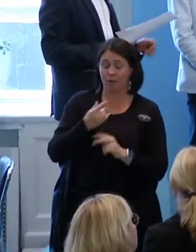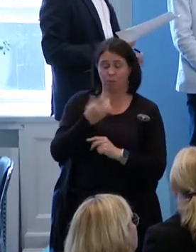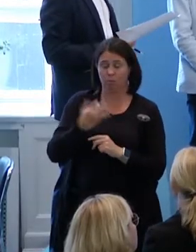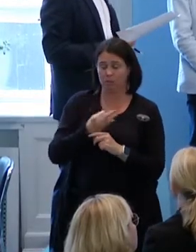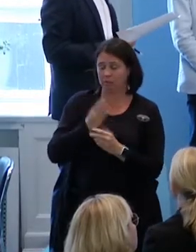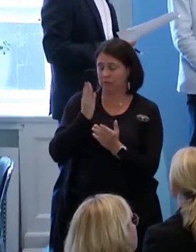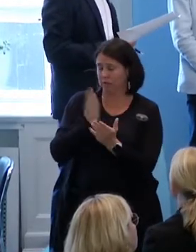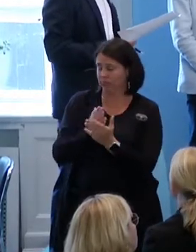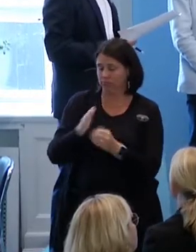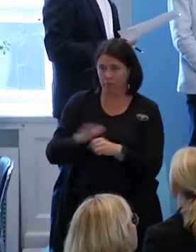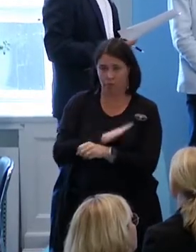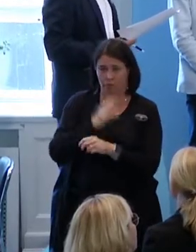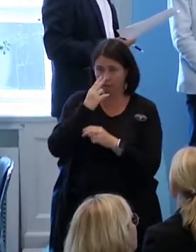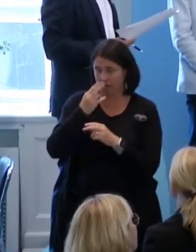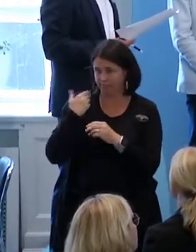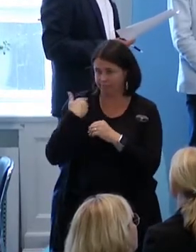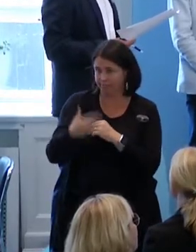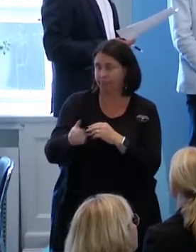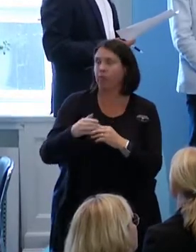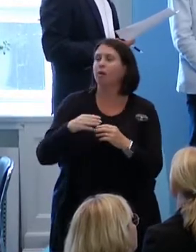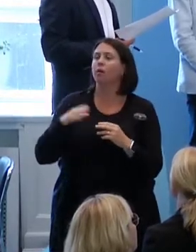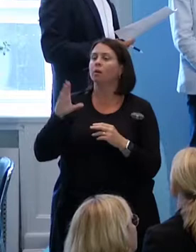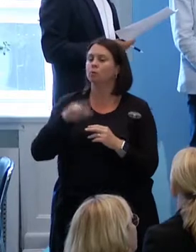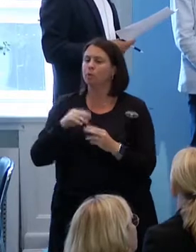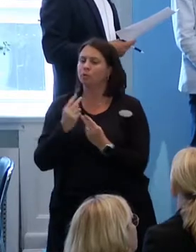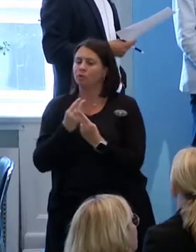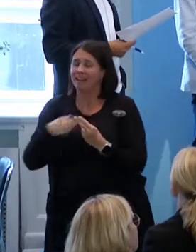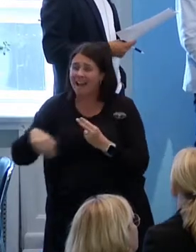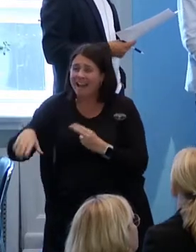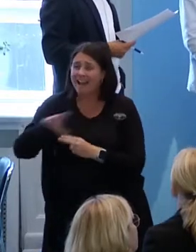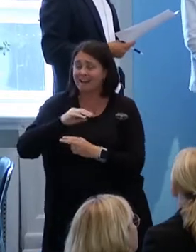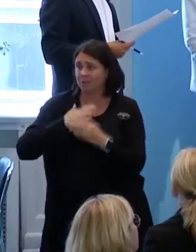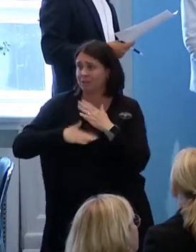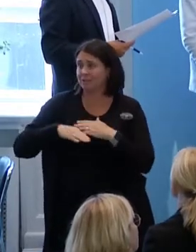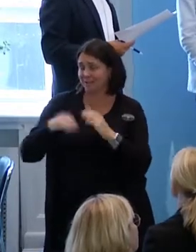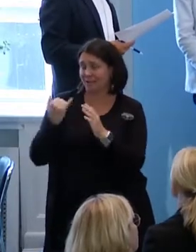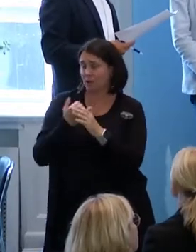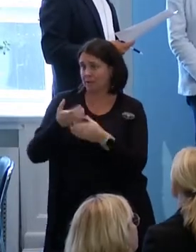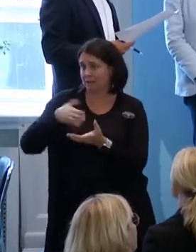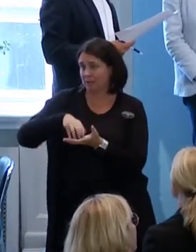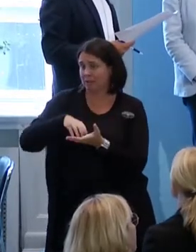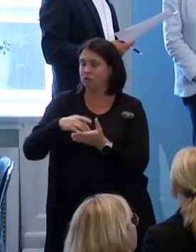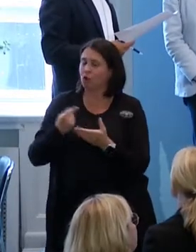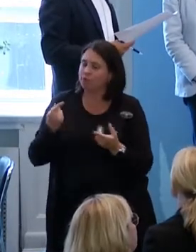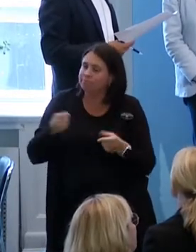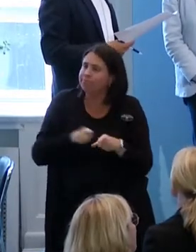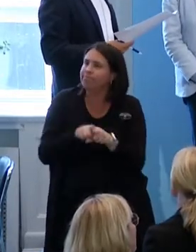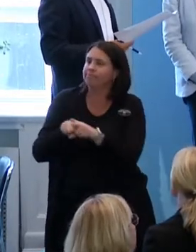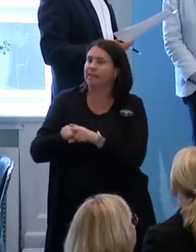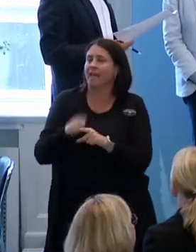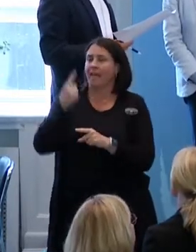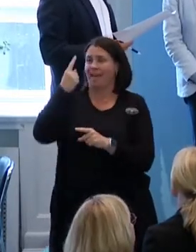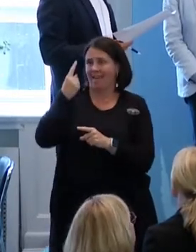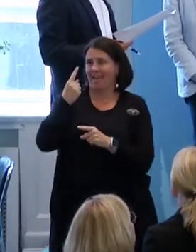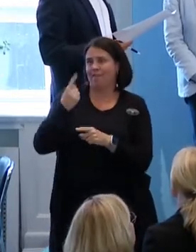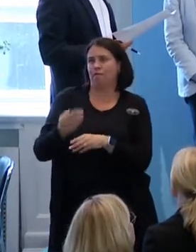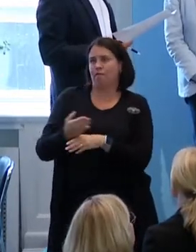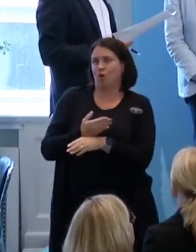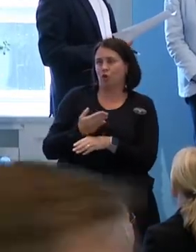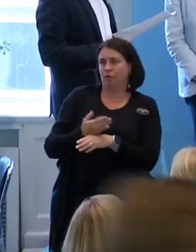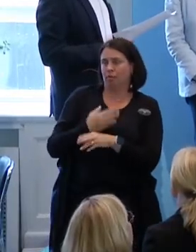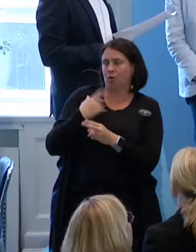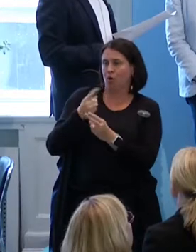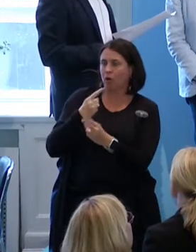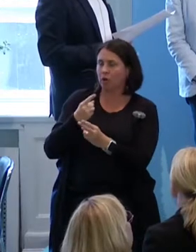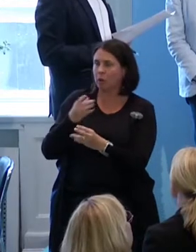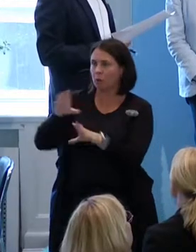kan man utgå ifrån att ska alla intressen som vi har i ett samhälle samsas kring en förutsägbar tolkning